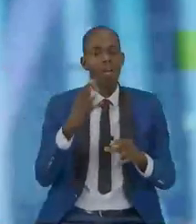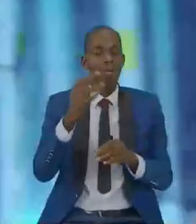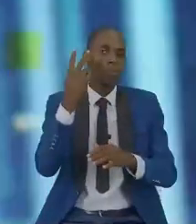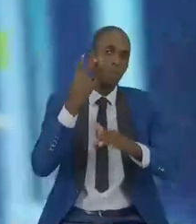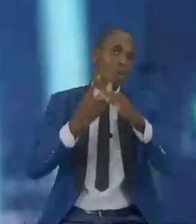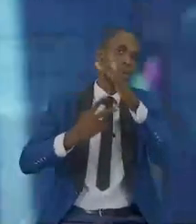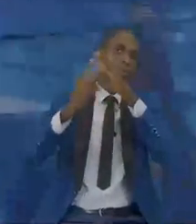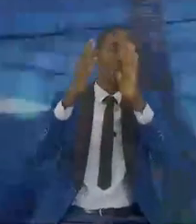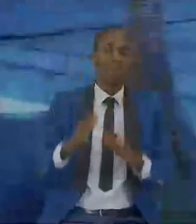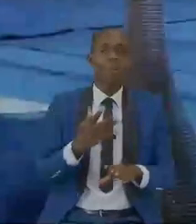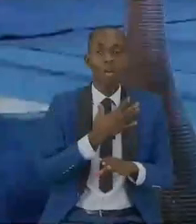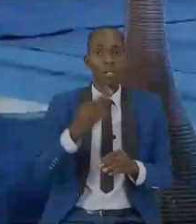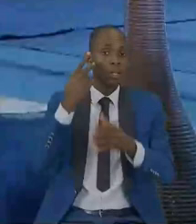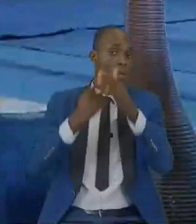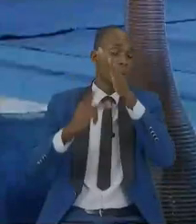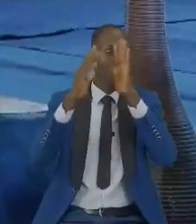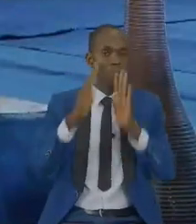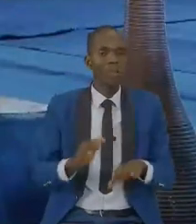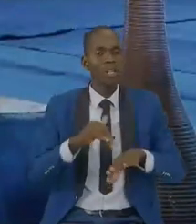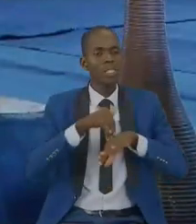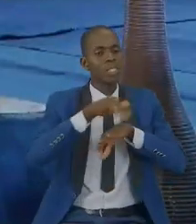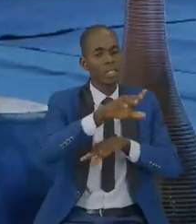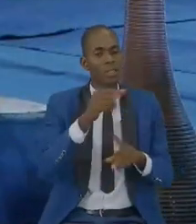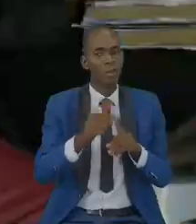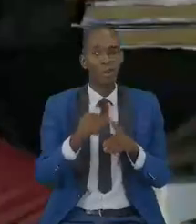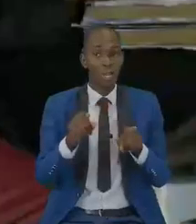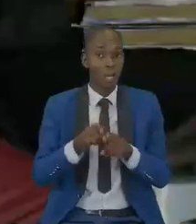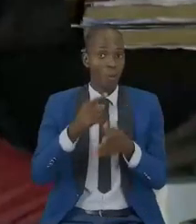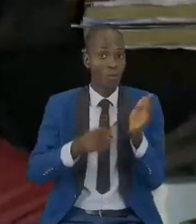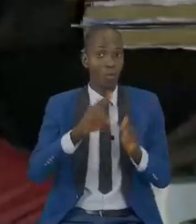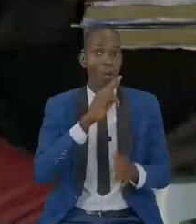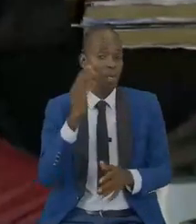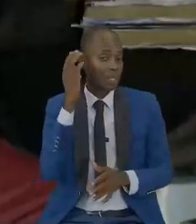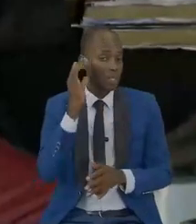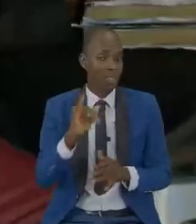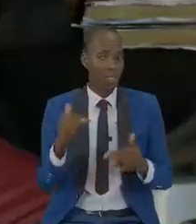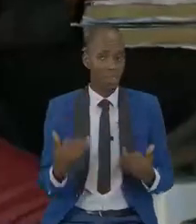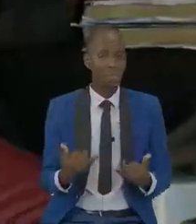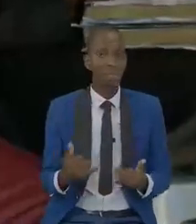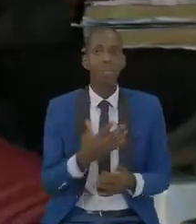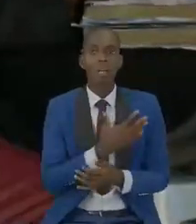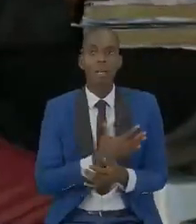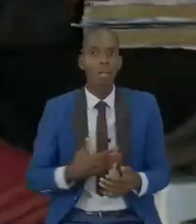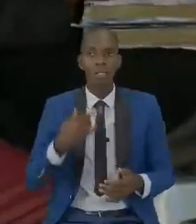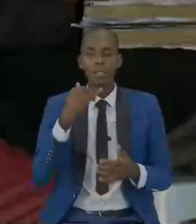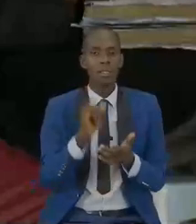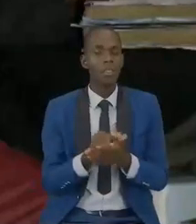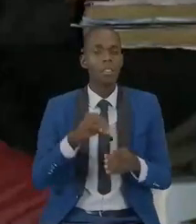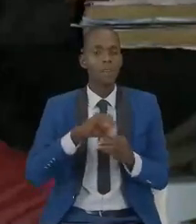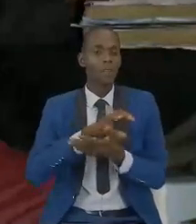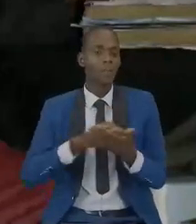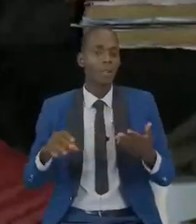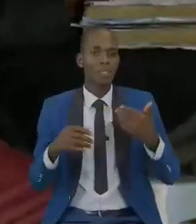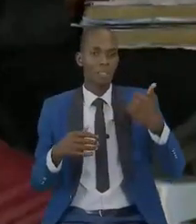il est allé à la maison du prophète et le prophète lui a envoyé un message. Comme le message que vous